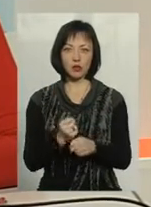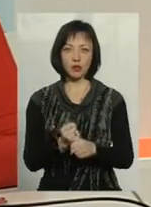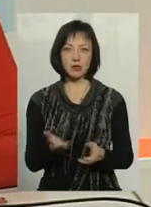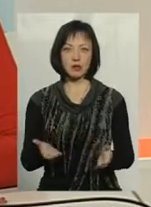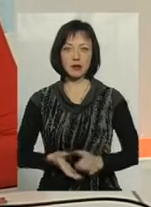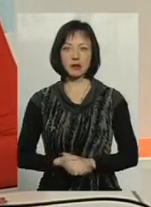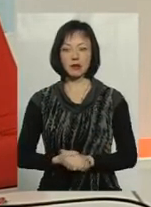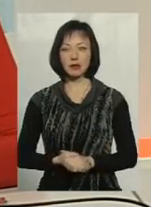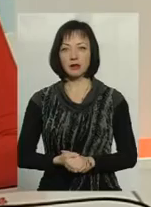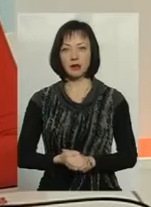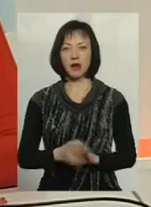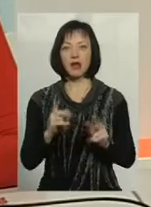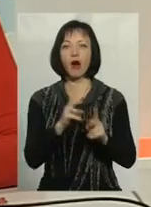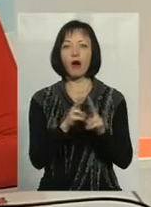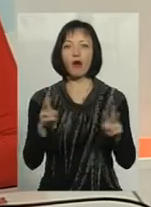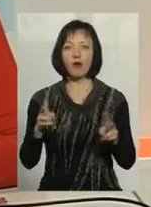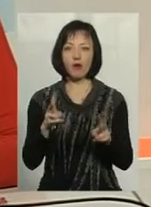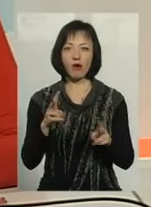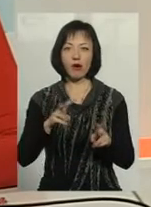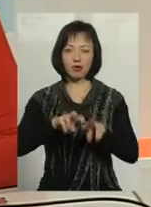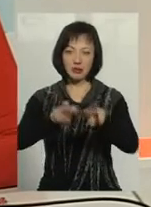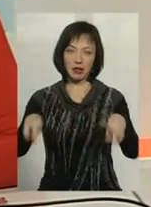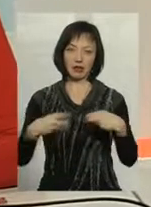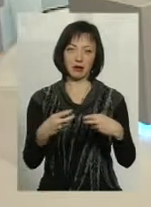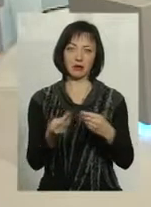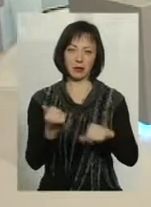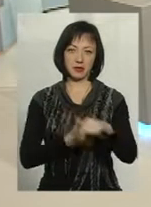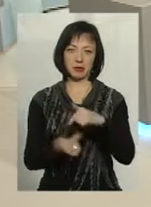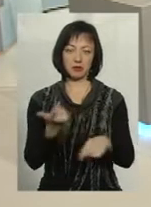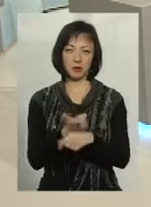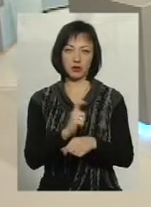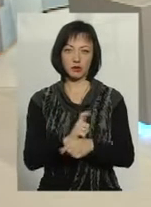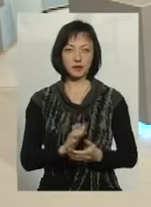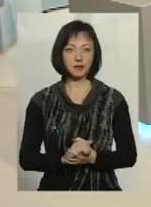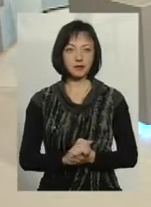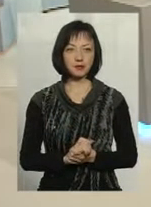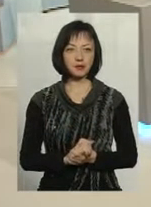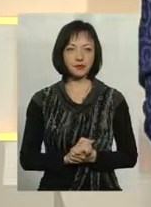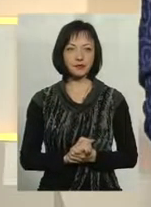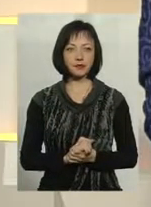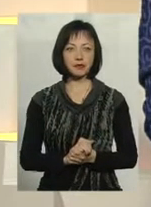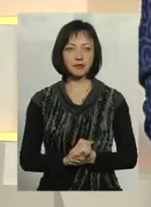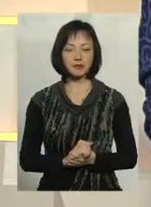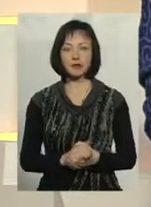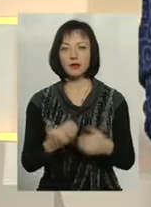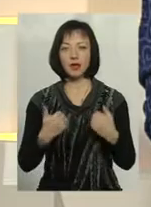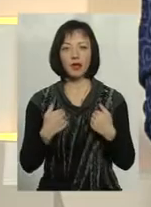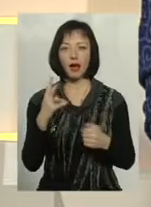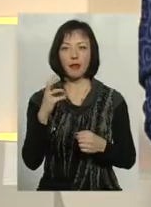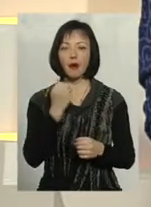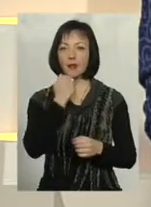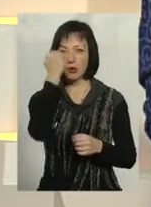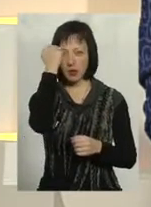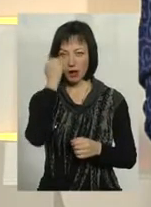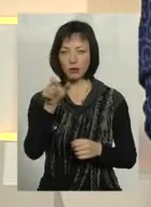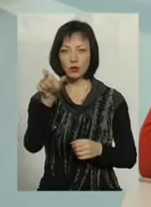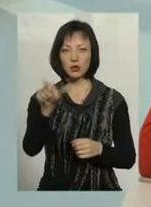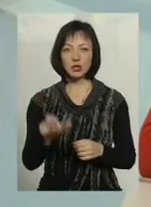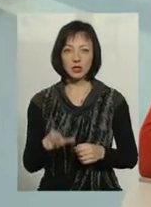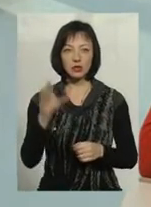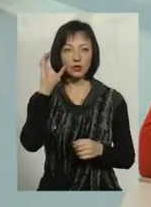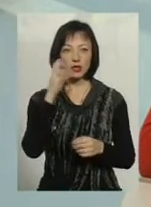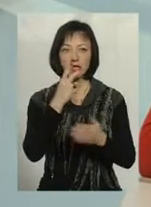і проблем нема. Більш того, він достатньо навіть те, що він на оренду сів на оренду земельної ділянки, йому виділяються кредити під,